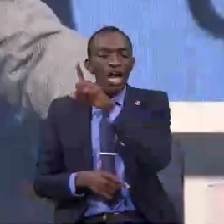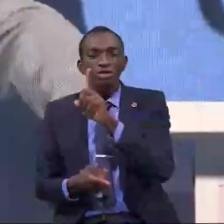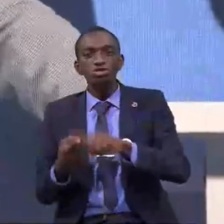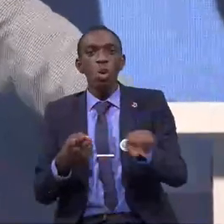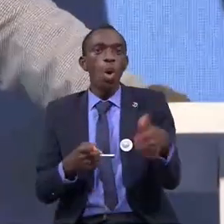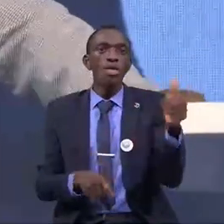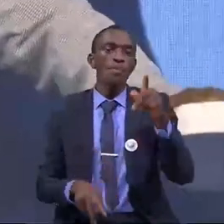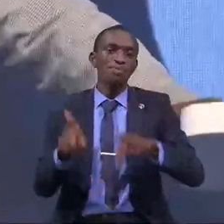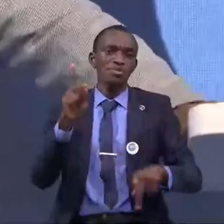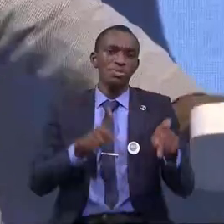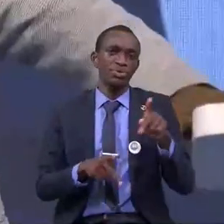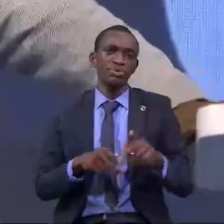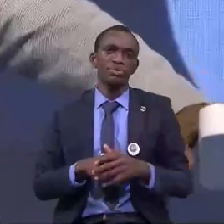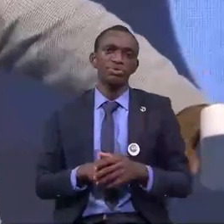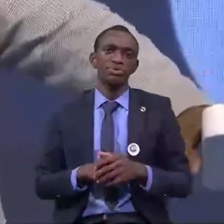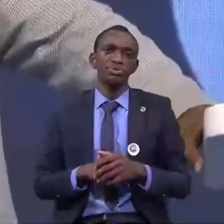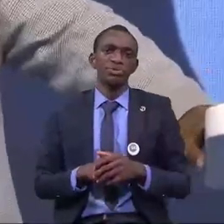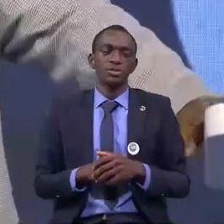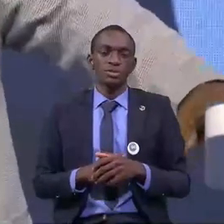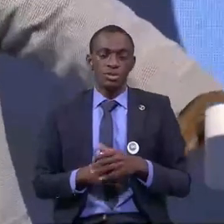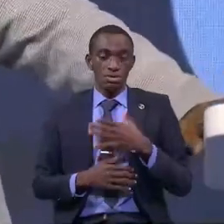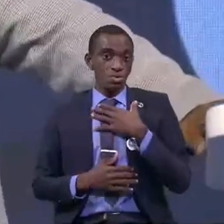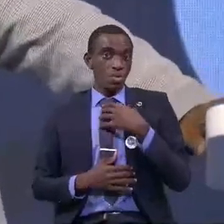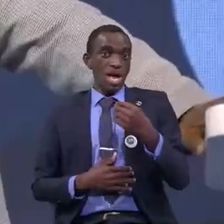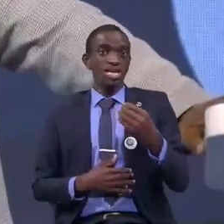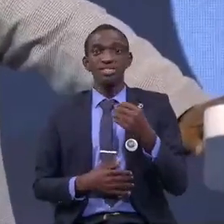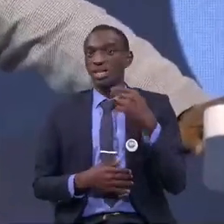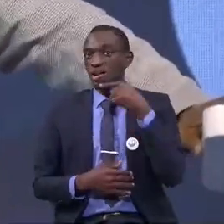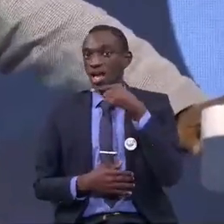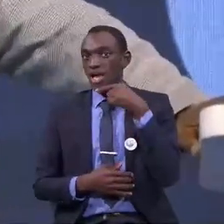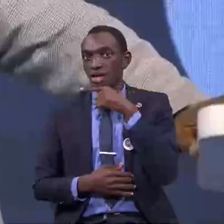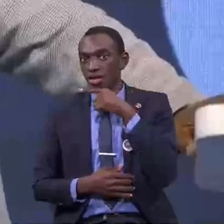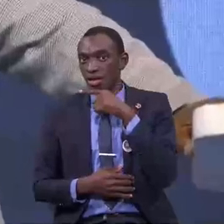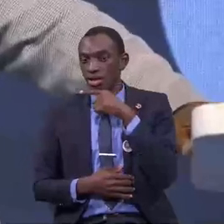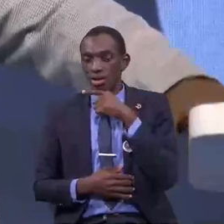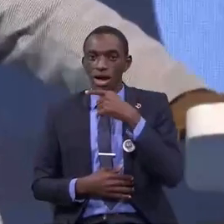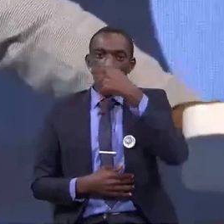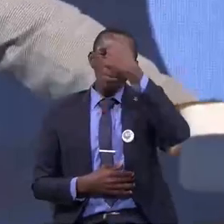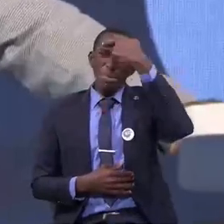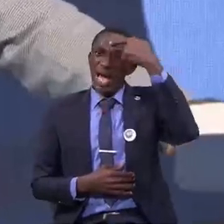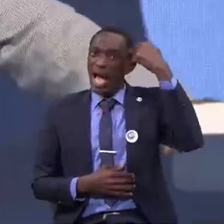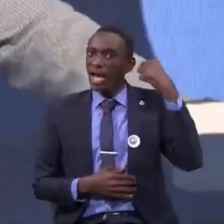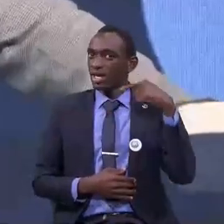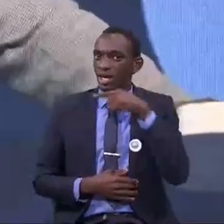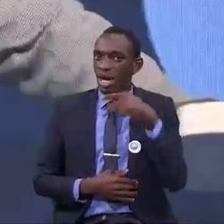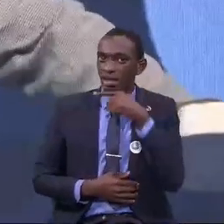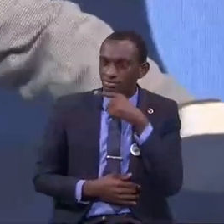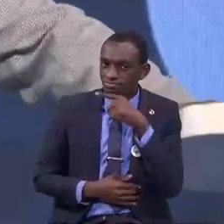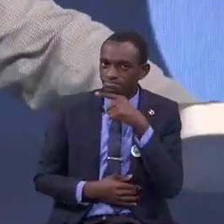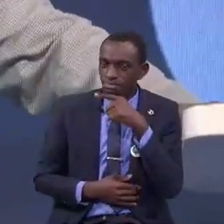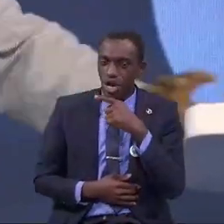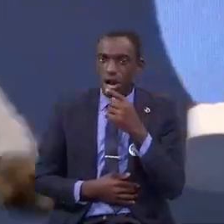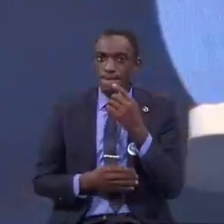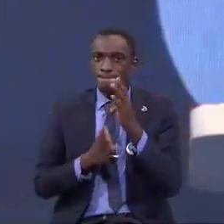quand tu regardes comment tu mens aux autres, les mensonges blancs, les mensonges noirs,